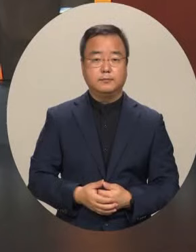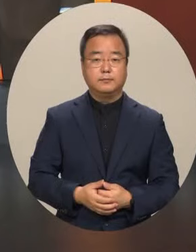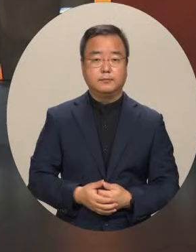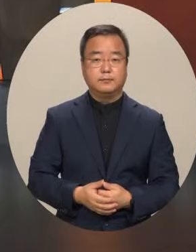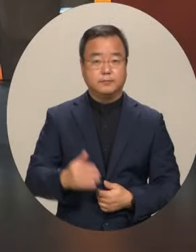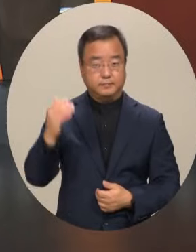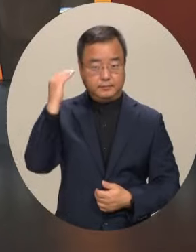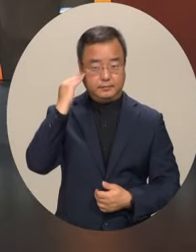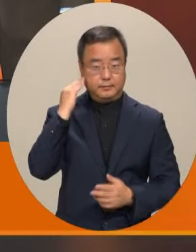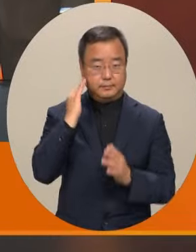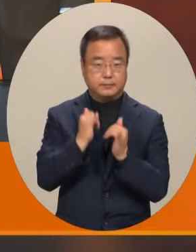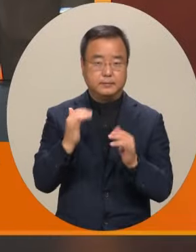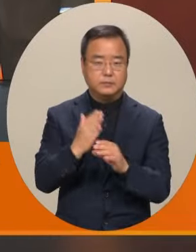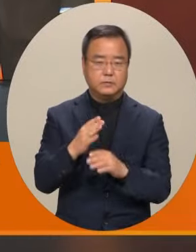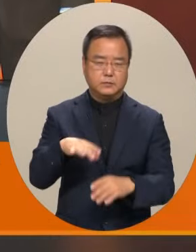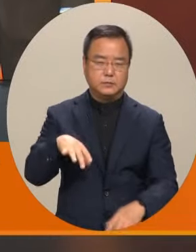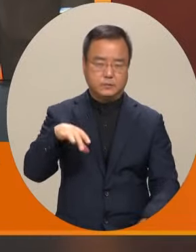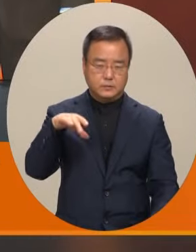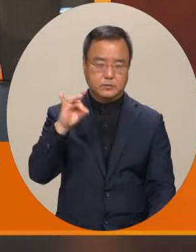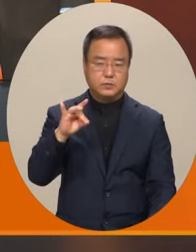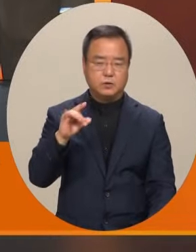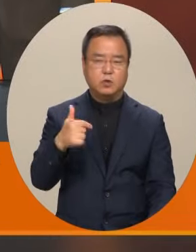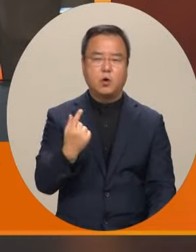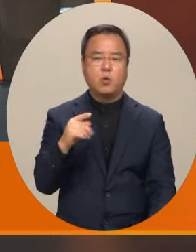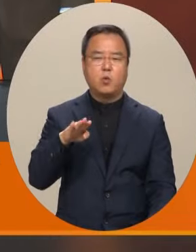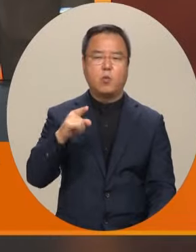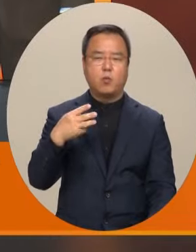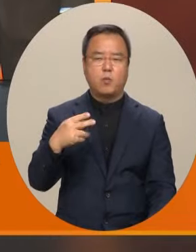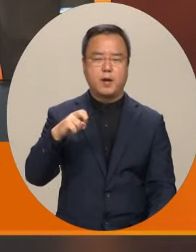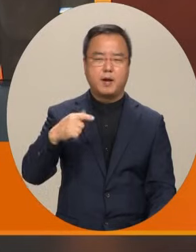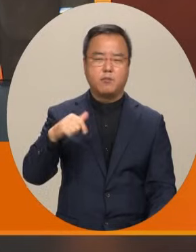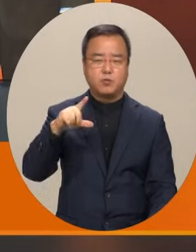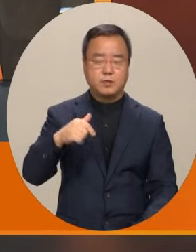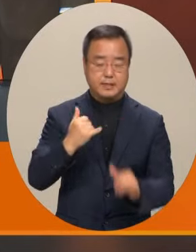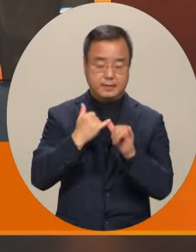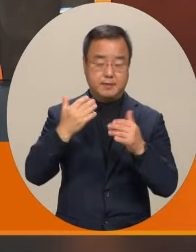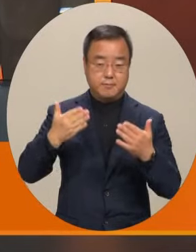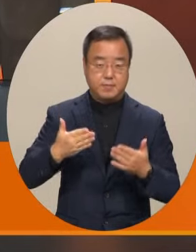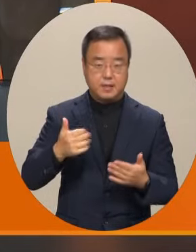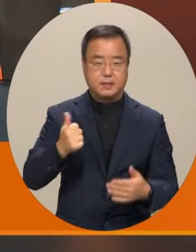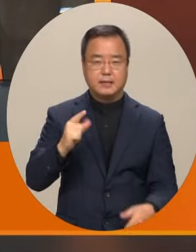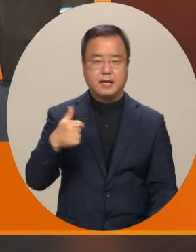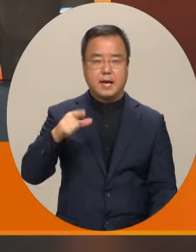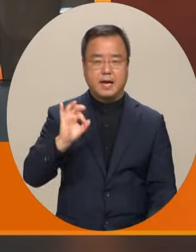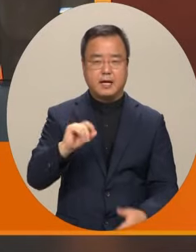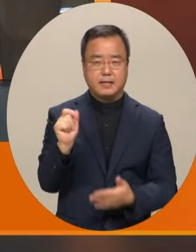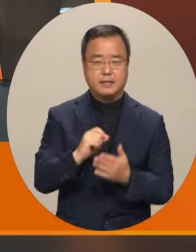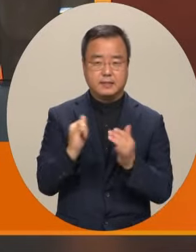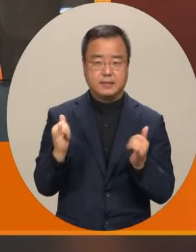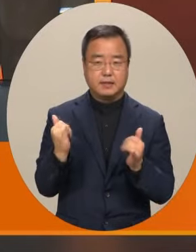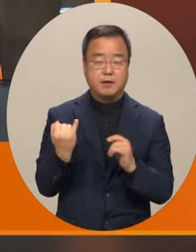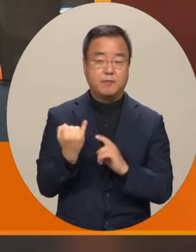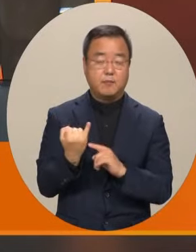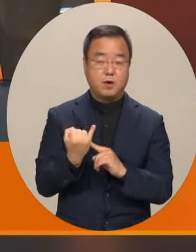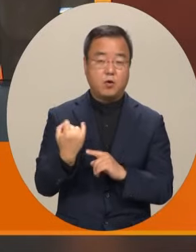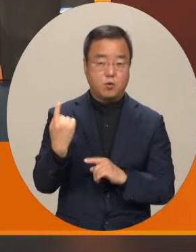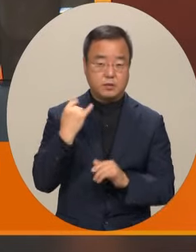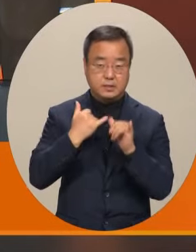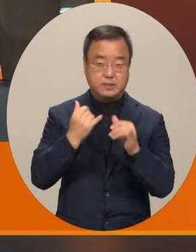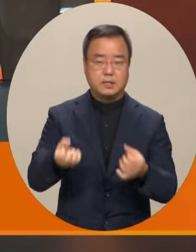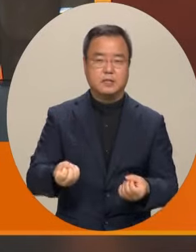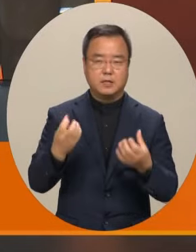한국인 최초로 노벨 문학상을 수상한 한강 작가가 어제 한 시상식의 모습을 드러냈습니다 노벨상 수상